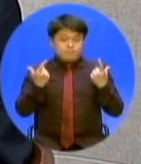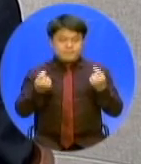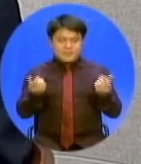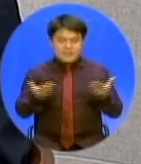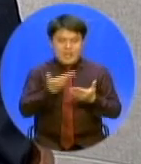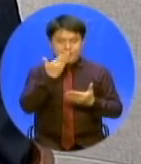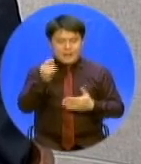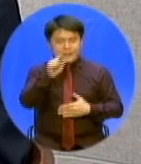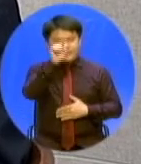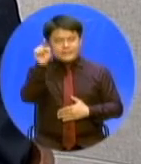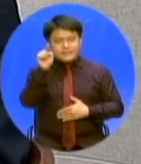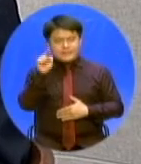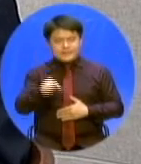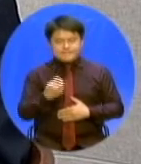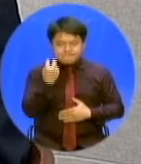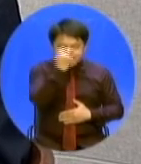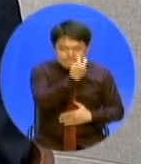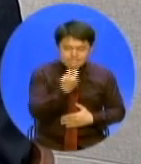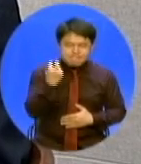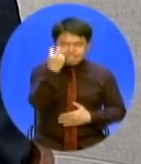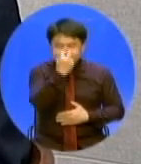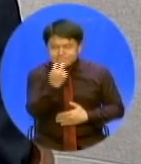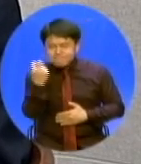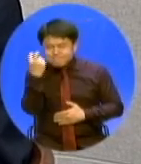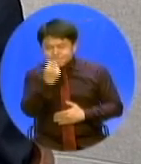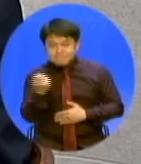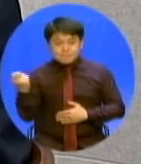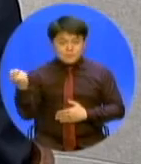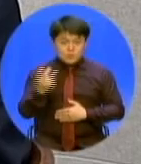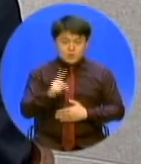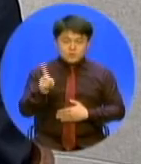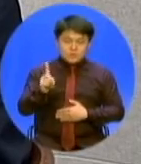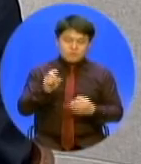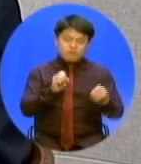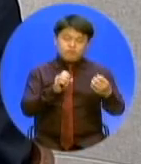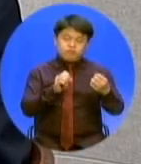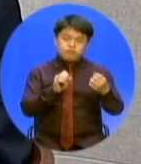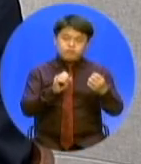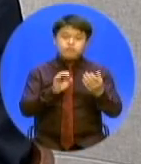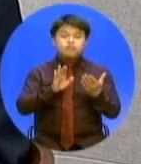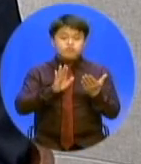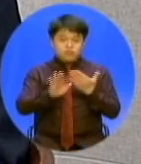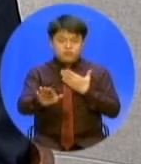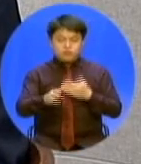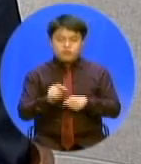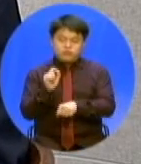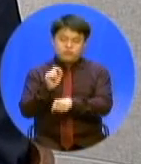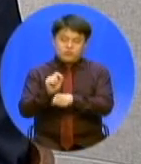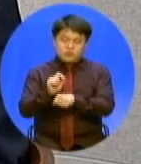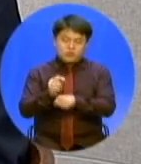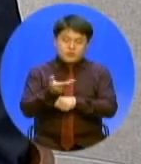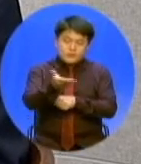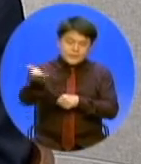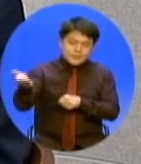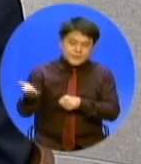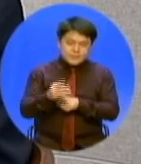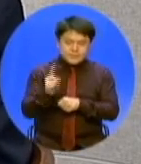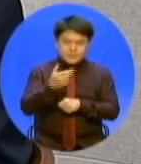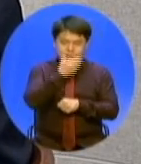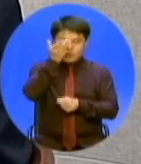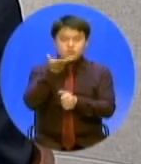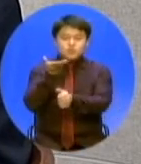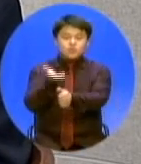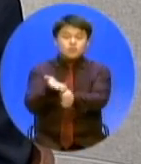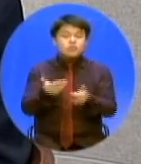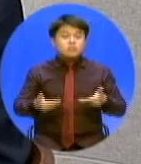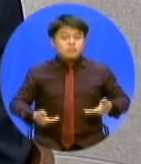있을까 이렇게 조사를 하고 또 이렇게 대화도 나누고 하는 과정에서 예. 이 직원들에게 뭔가 꿈을 실어줘야